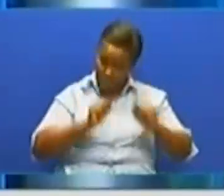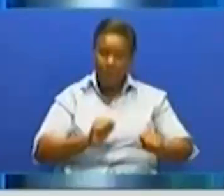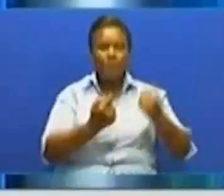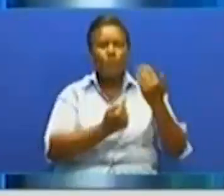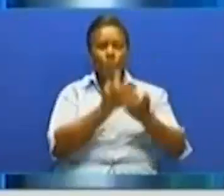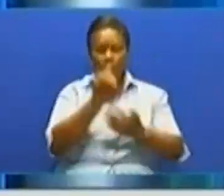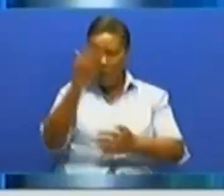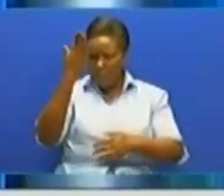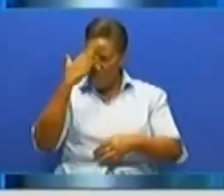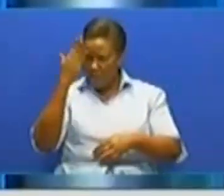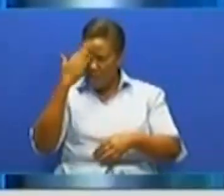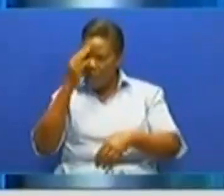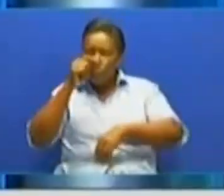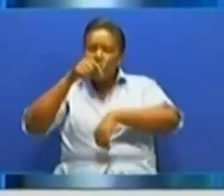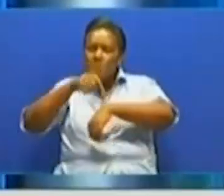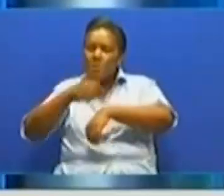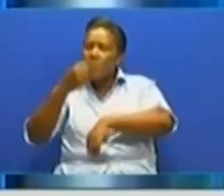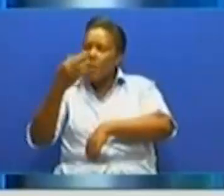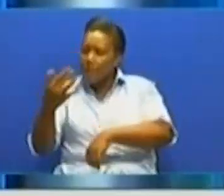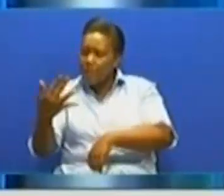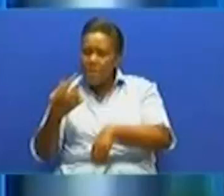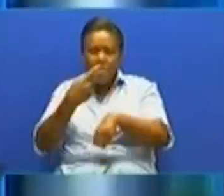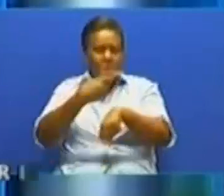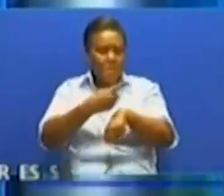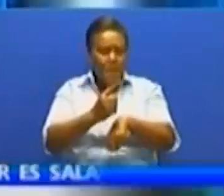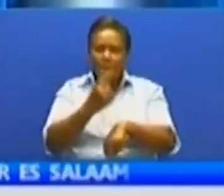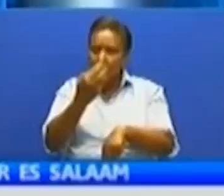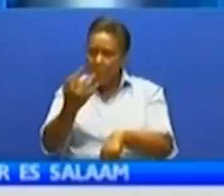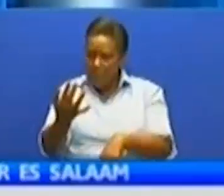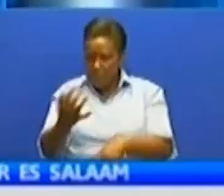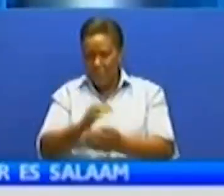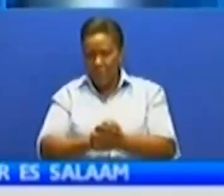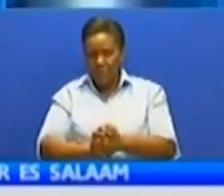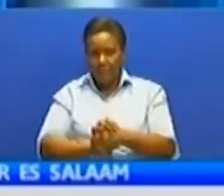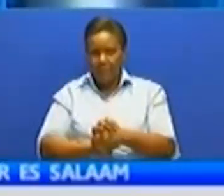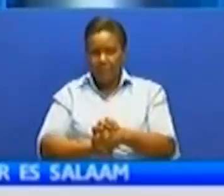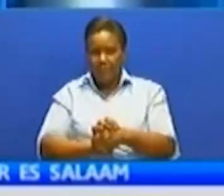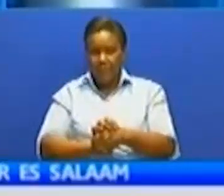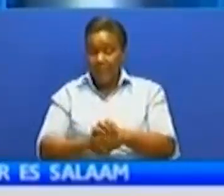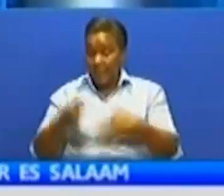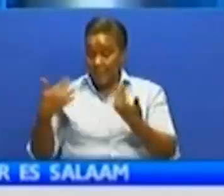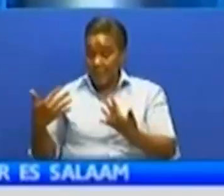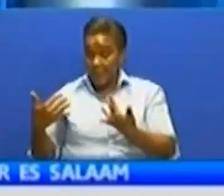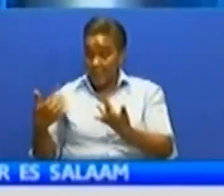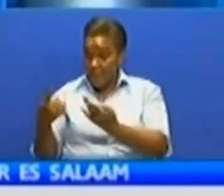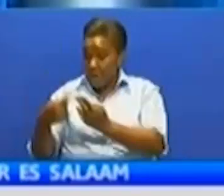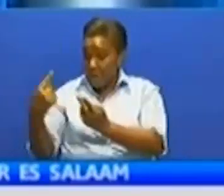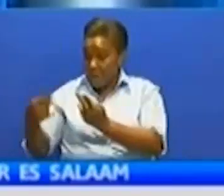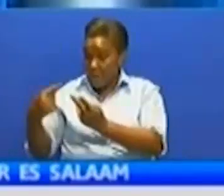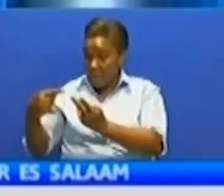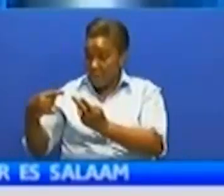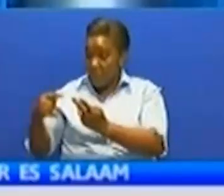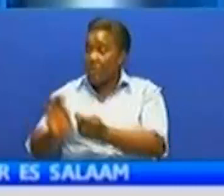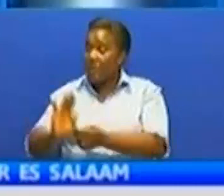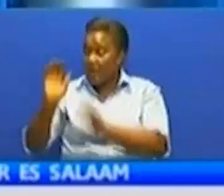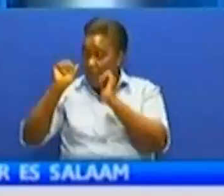mpaka sekunde yake unaelewa. Aha. Kwa wanafunzi kielimu ile hesabu yake inatakiwa ieleweke